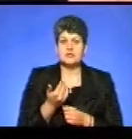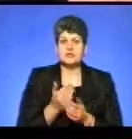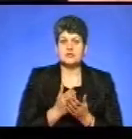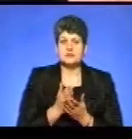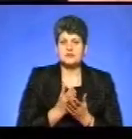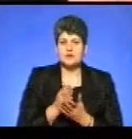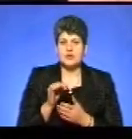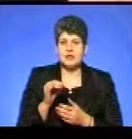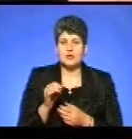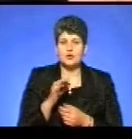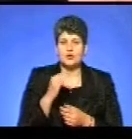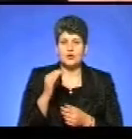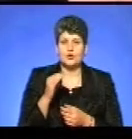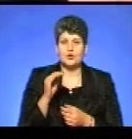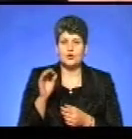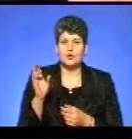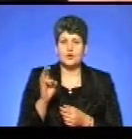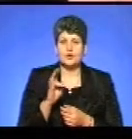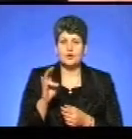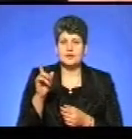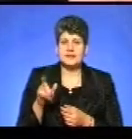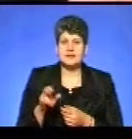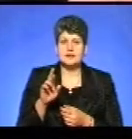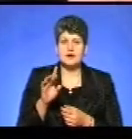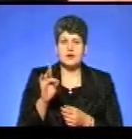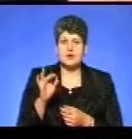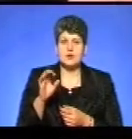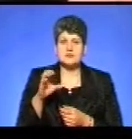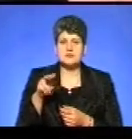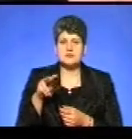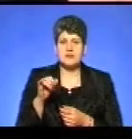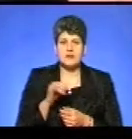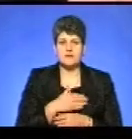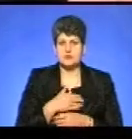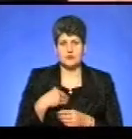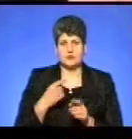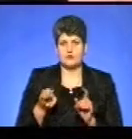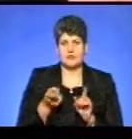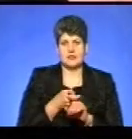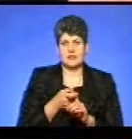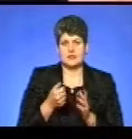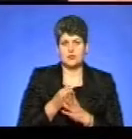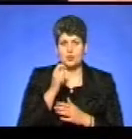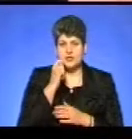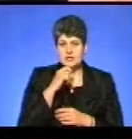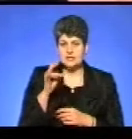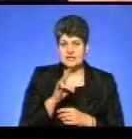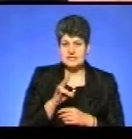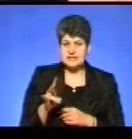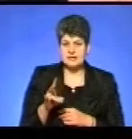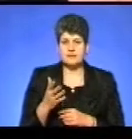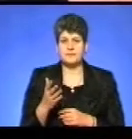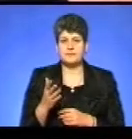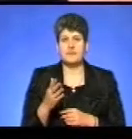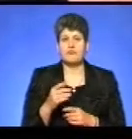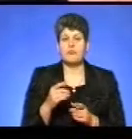і не вирішив приєднатися до своєї громади в поході в українську церкву. Парафії Благовіщення,